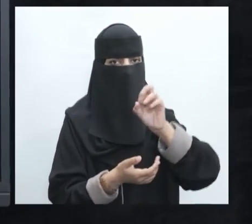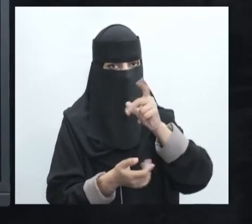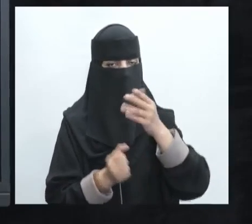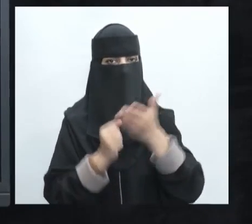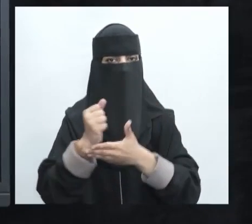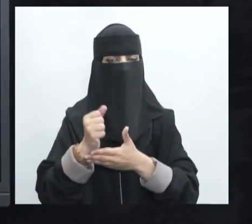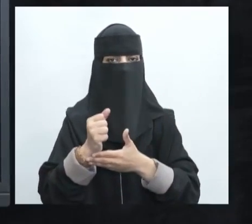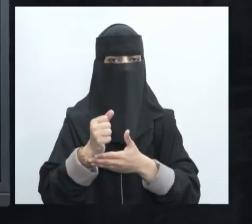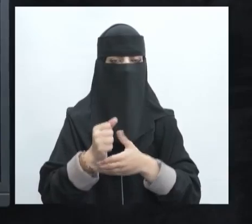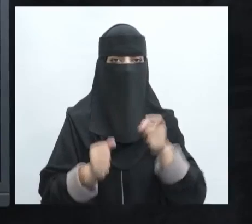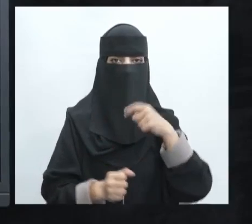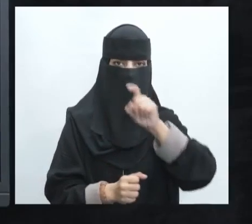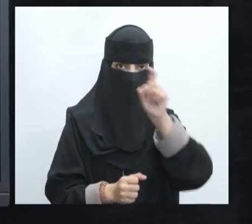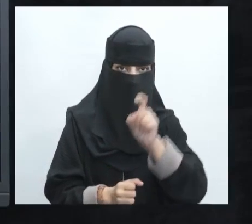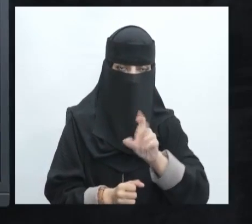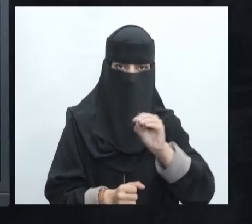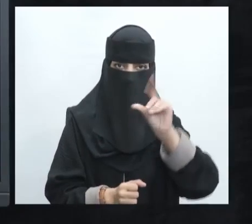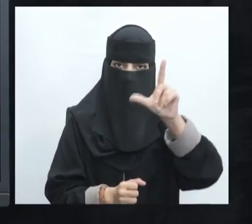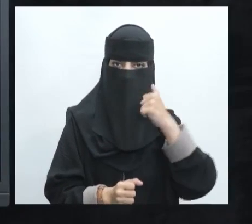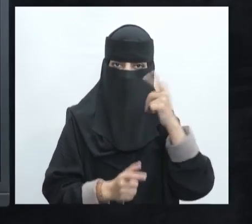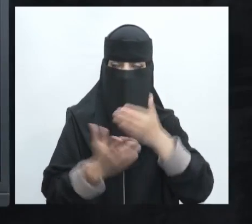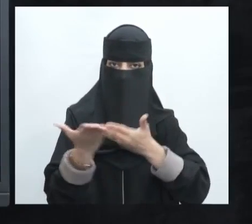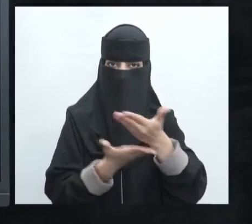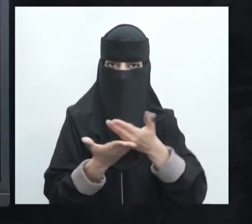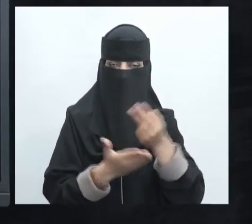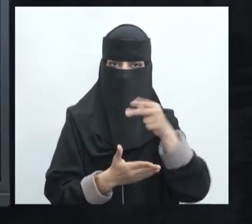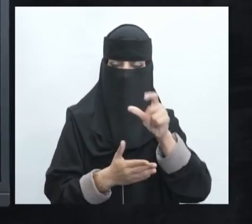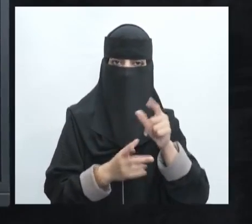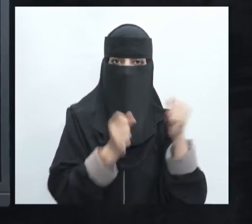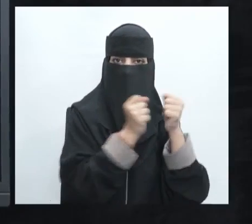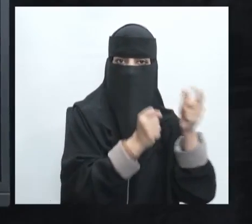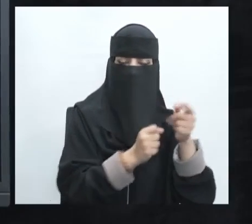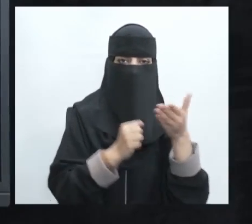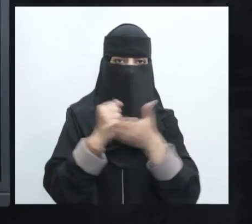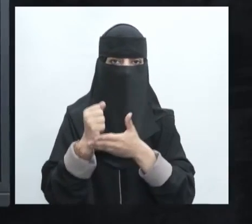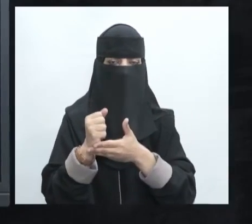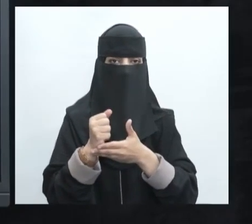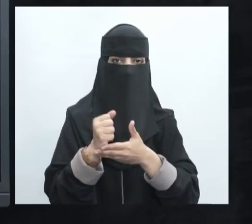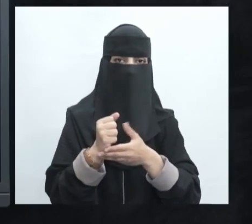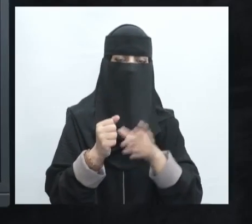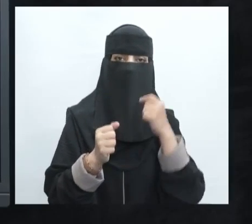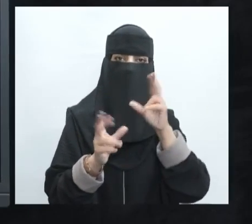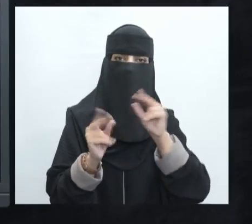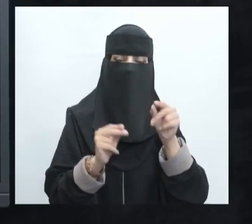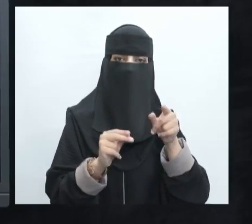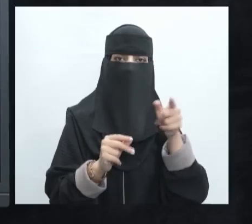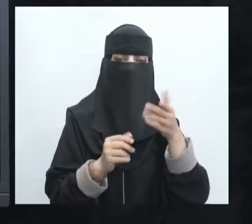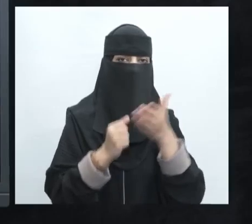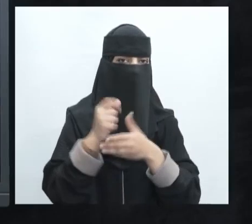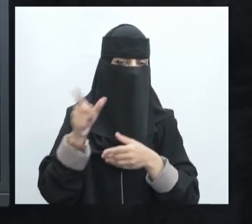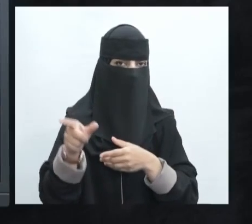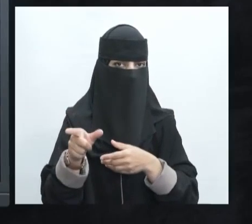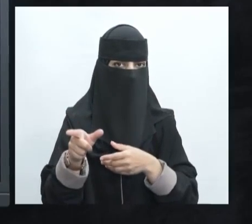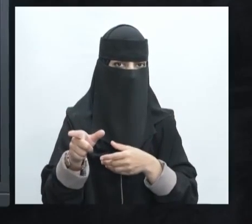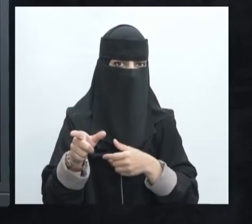أبها. هل تتذكرون حين تحدثنا عن الطائف وأبها بأن مثلا على سبيل المثال أن أبها ما